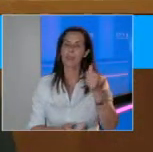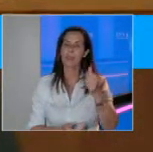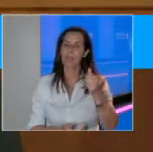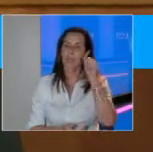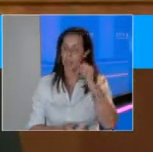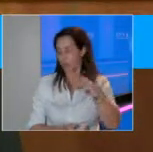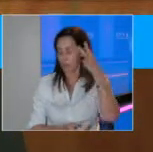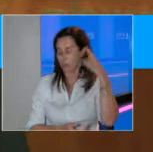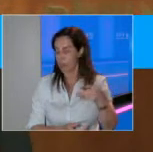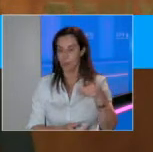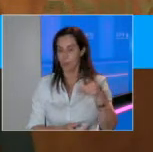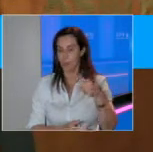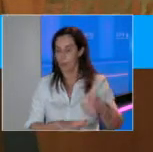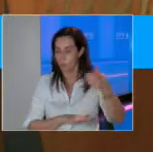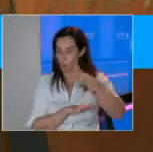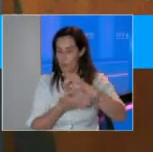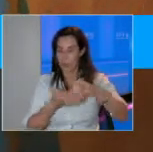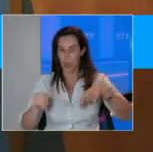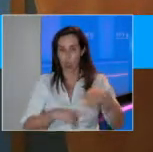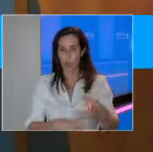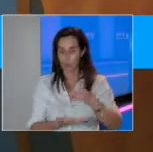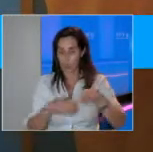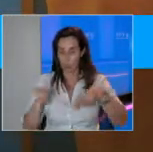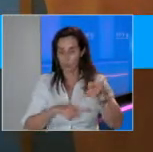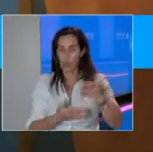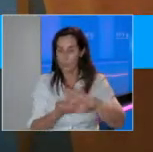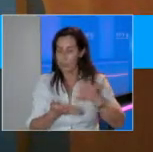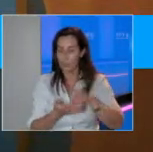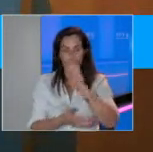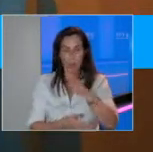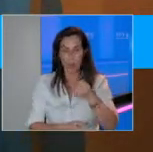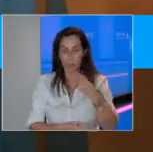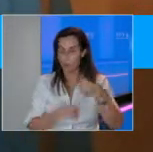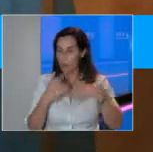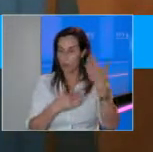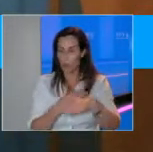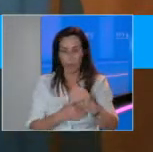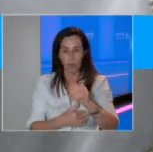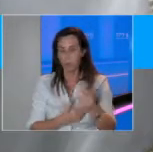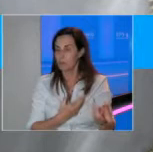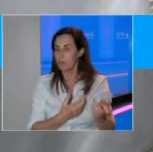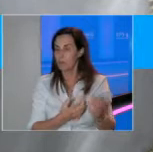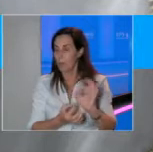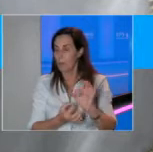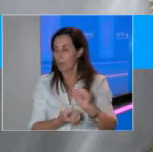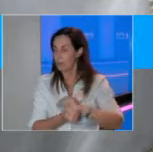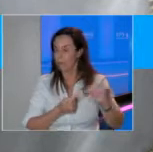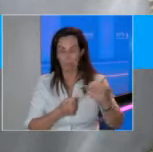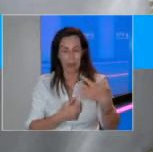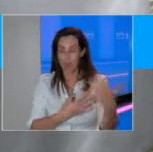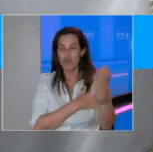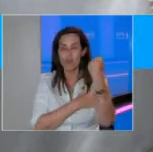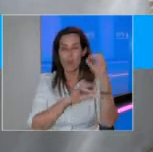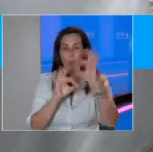מבין אותו לגמרי. הוא עומד בראש משרד החוץ. ומשרד החוץ זה המשרד שביבי נתניהו בשנים האחרונות סרץ אותו לחלוטין. ועקר ממנו